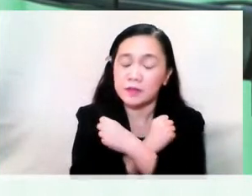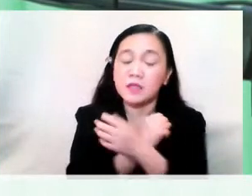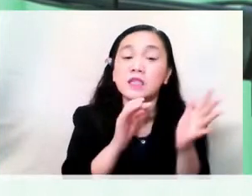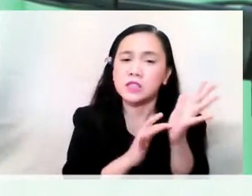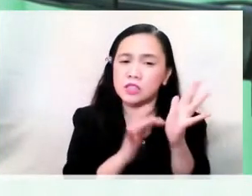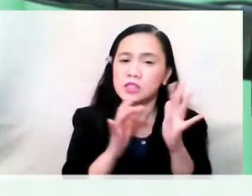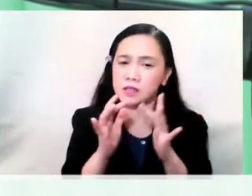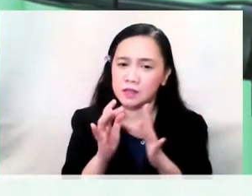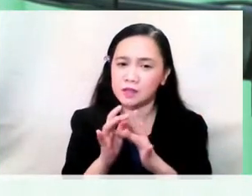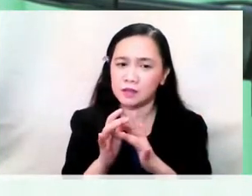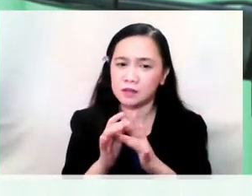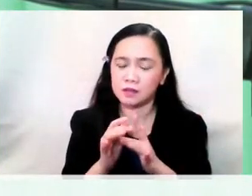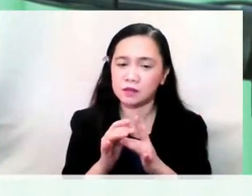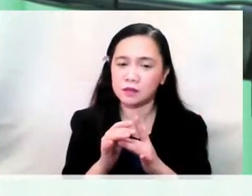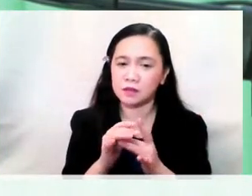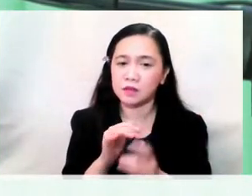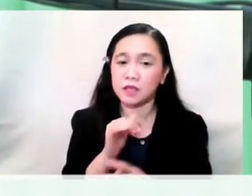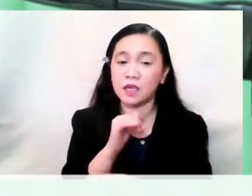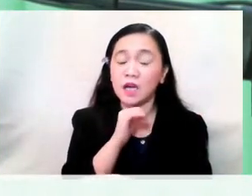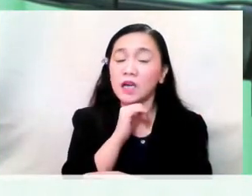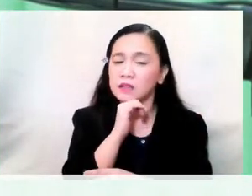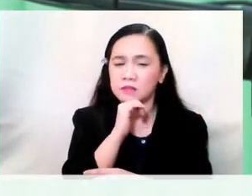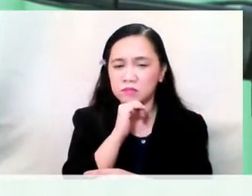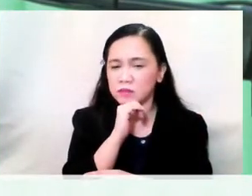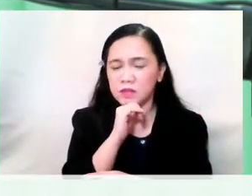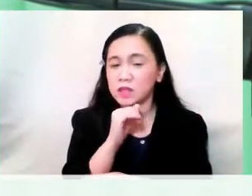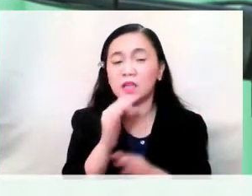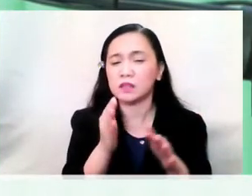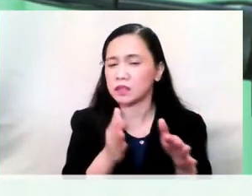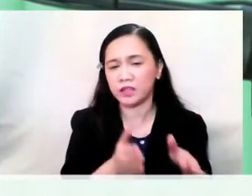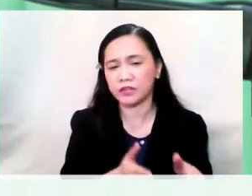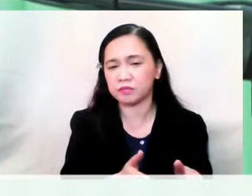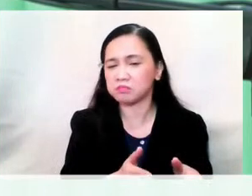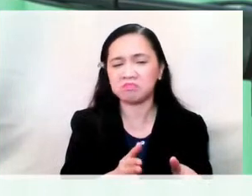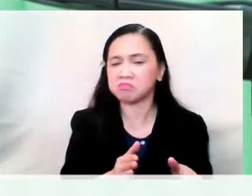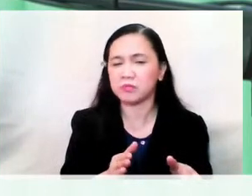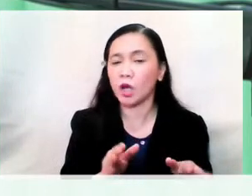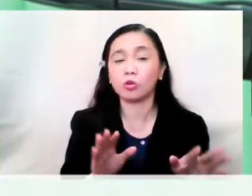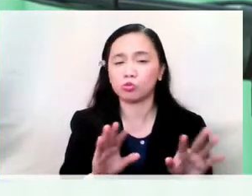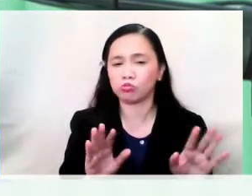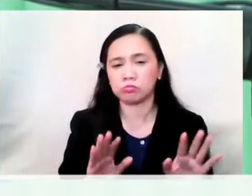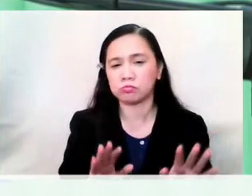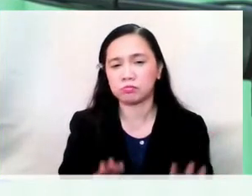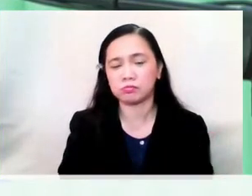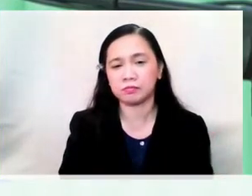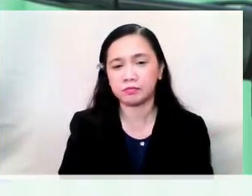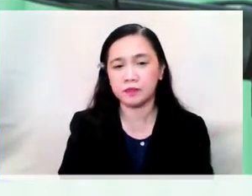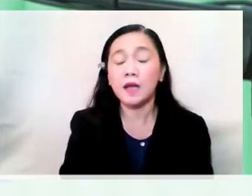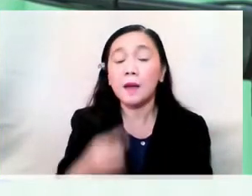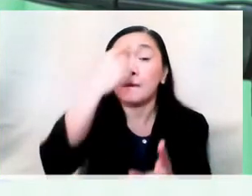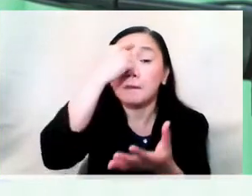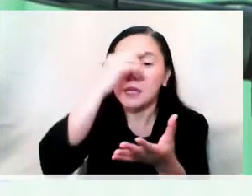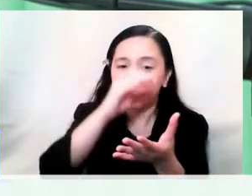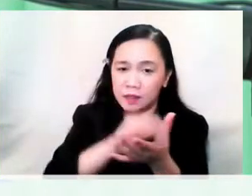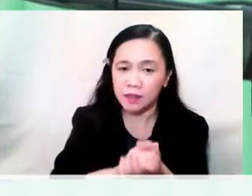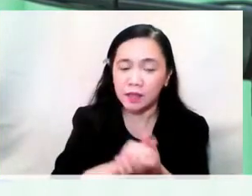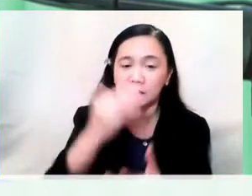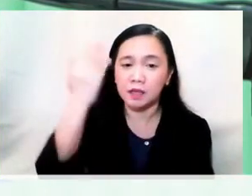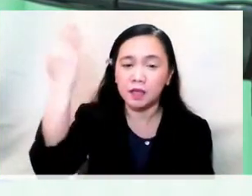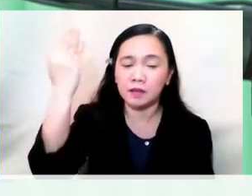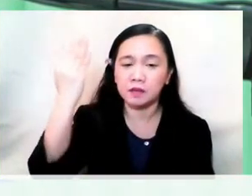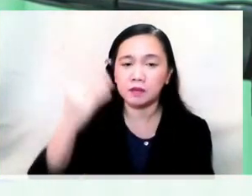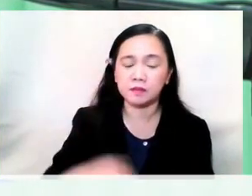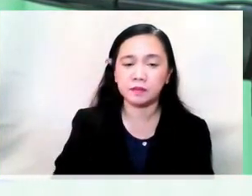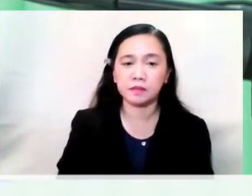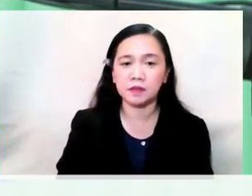Hindi siya pabaya sa ating kalagayan. Manalig tayo sa Kanya. Sabi ni Meister